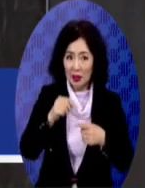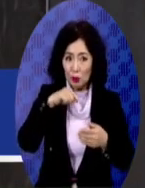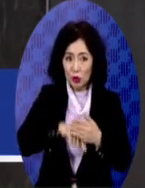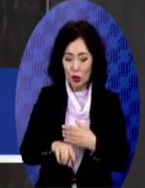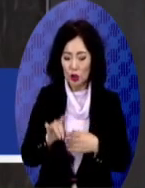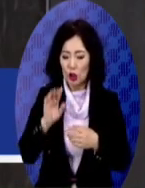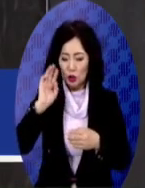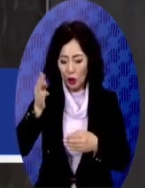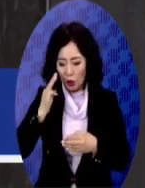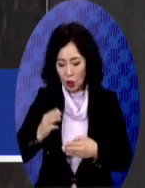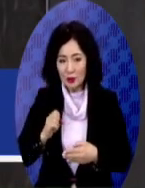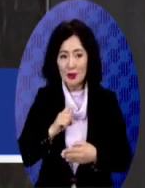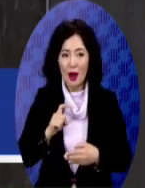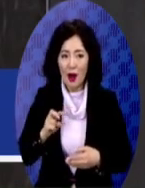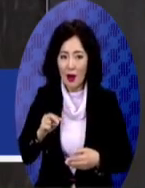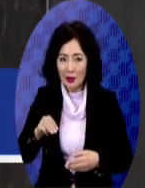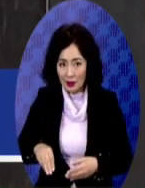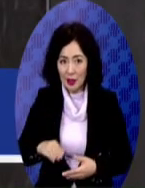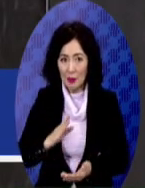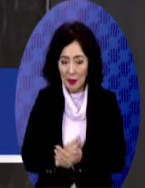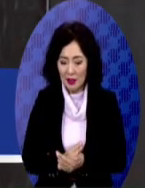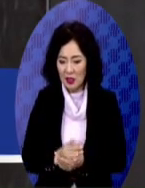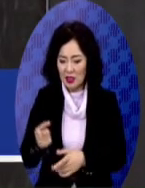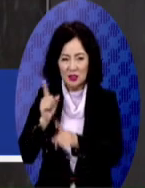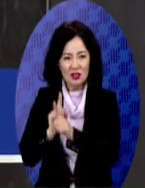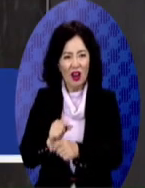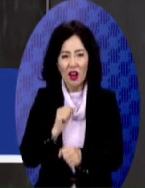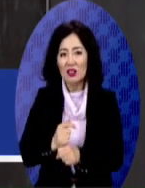заалтууд өгөн байгаа маа. Бид нар хэрэгжүүлж ажиллаж чадахгүй байна.